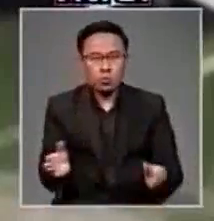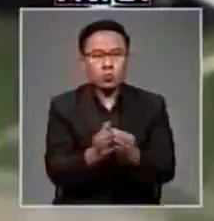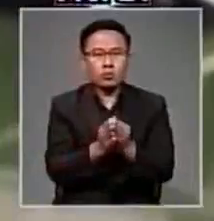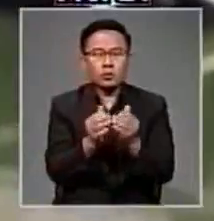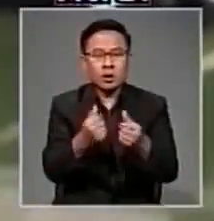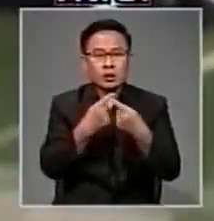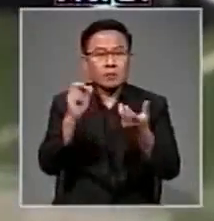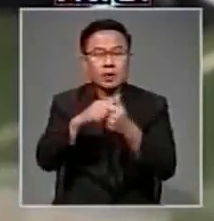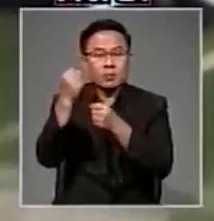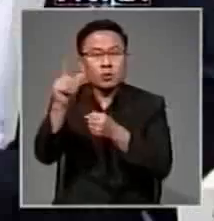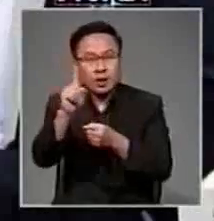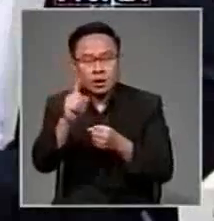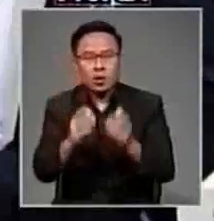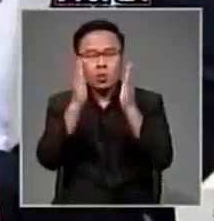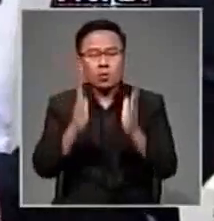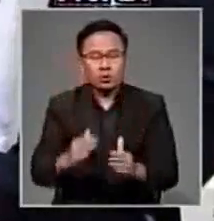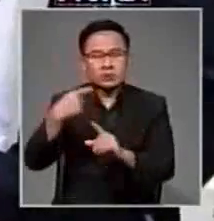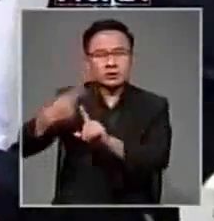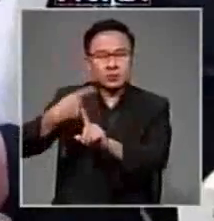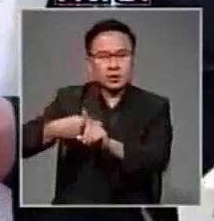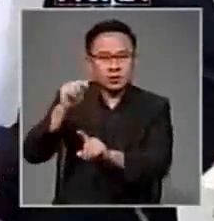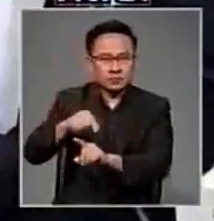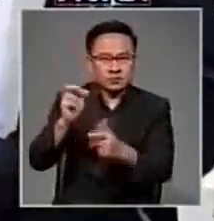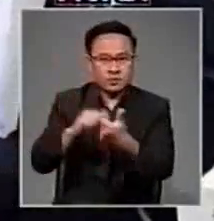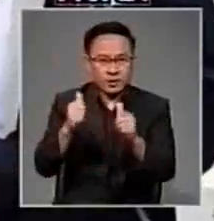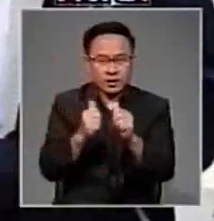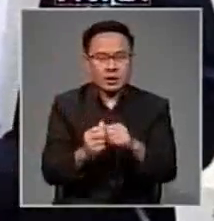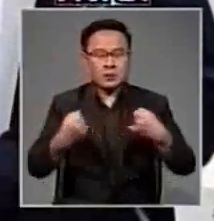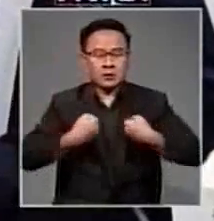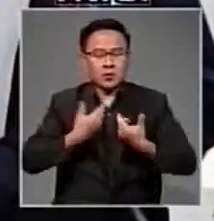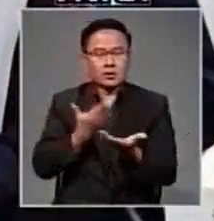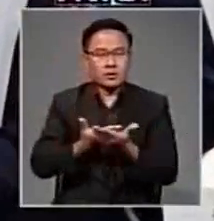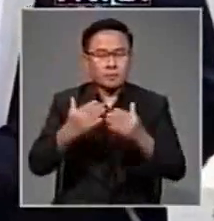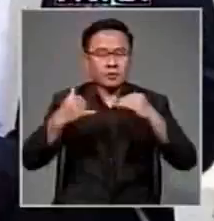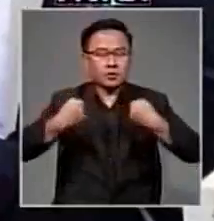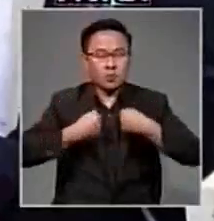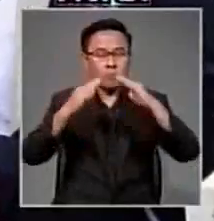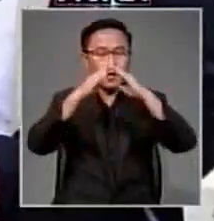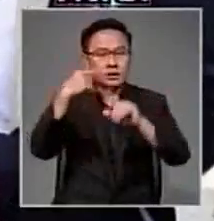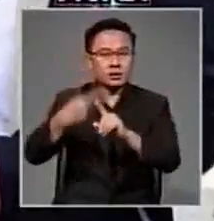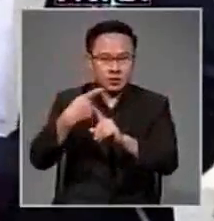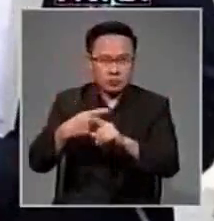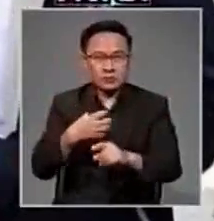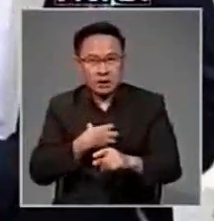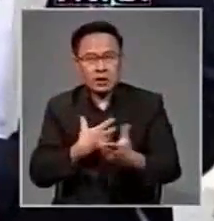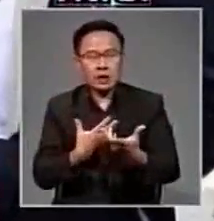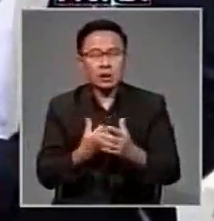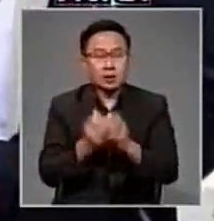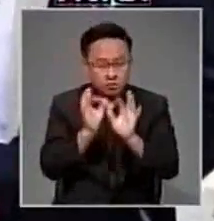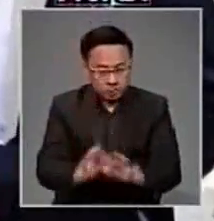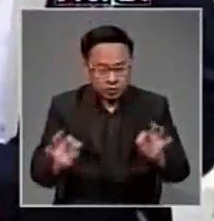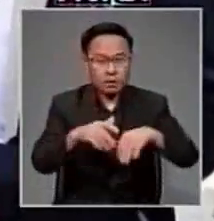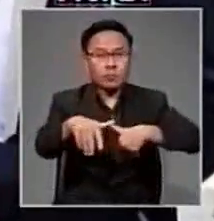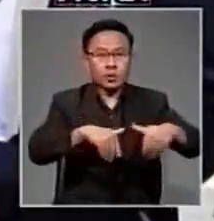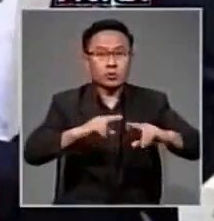งเนี่ยร่วมด้วยท่านนะครับอันนี้ก็ผมคิดว่าวันนี้ท่านทุกคนต้องมาดูและช่วยกันทำว่าอันนี้คือเ